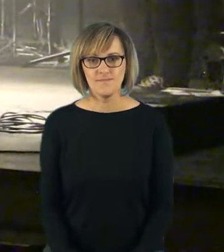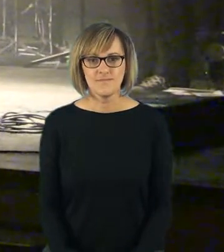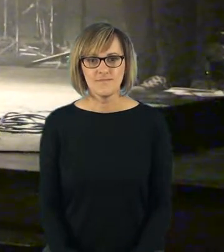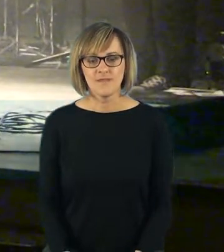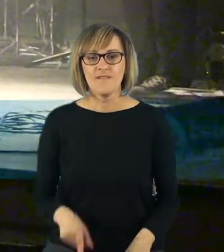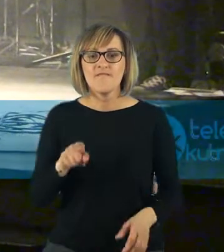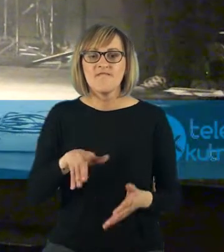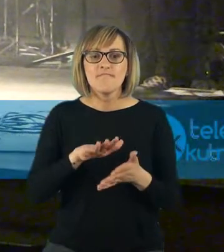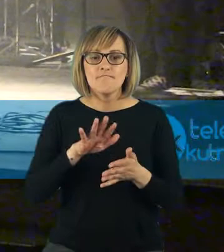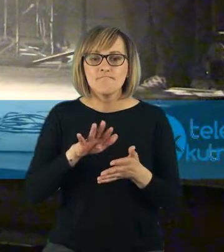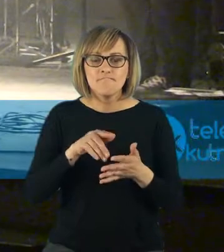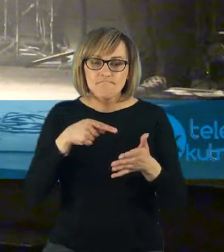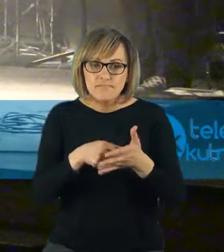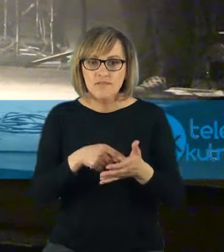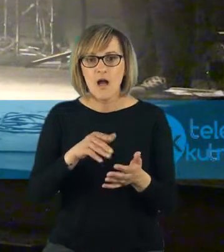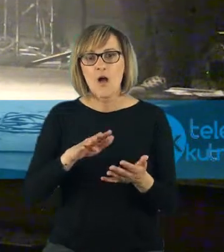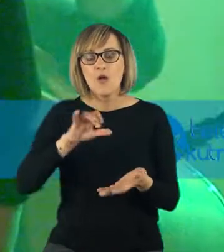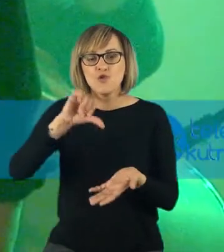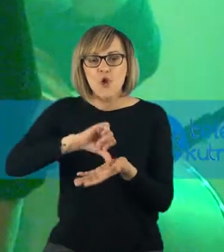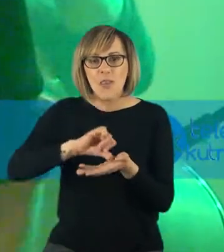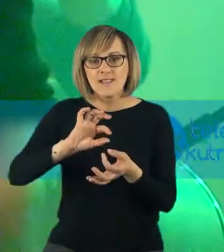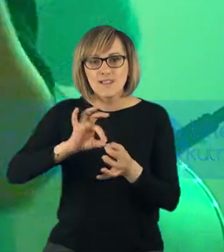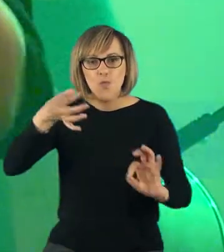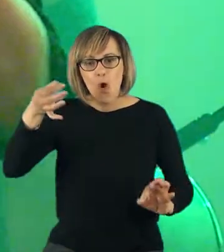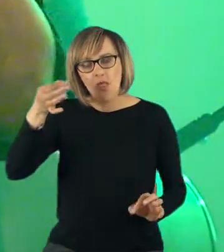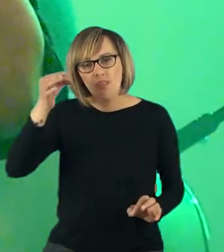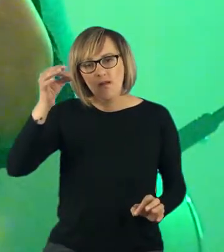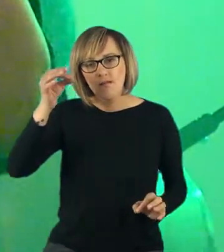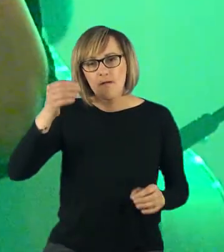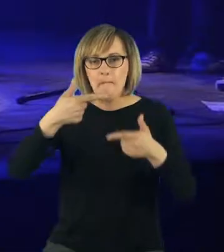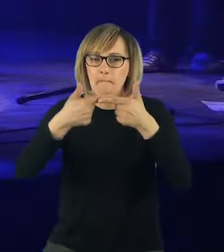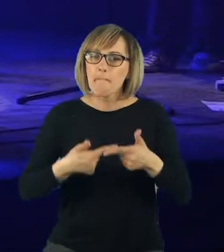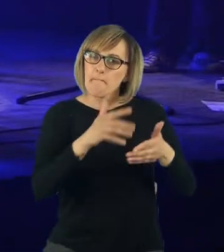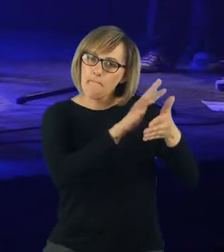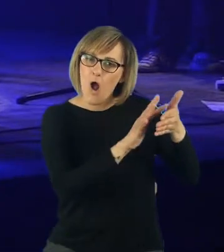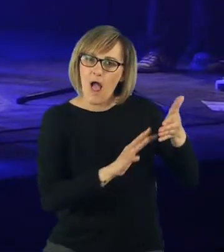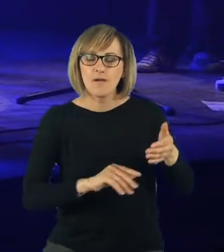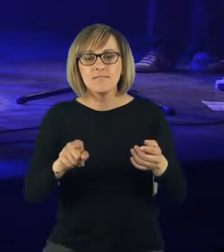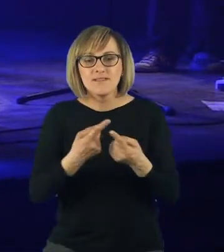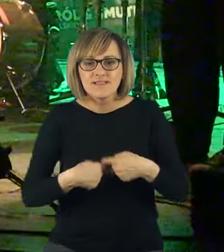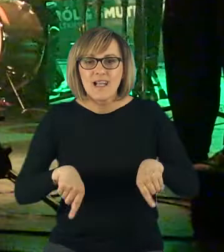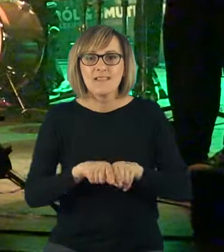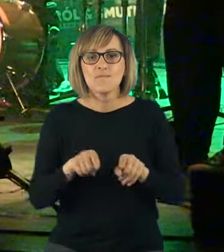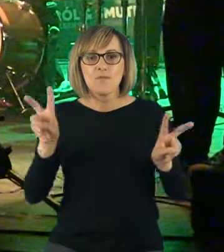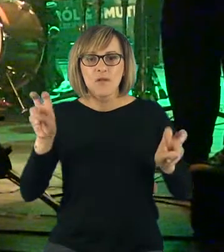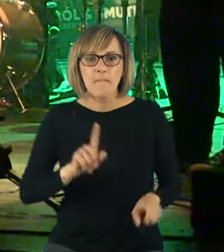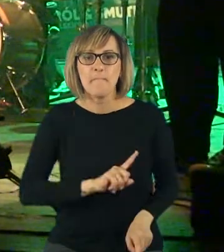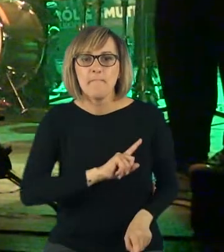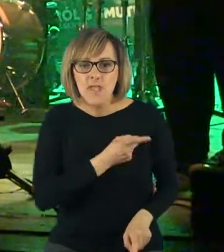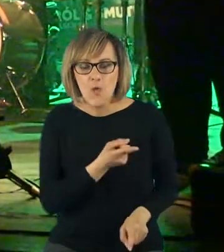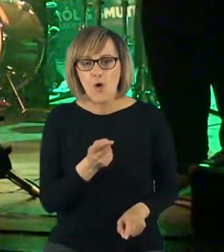W ramach festiwalu Złoty Środek Poezji przed kutnowską publicznością wystąpił Marcin Świetlicki z zespołem Zgniłość. Ten